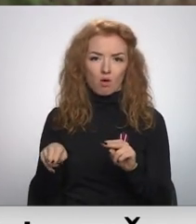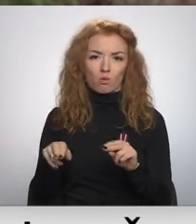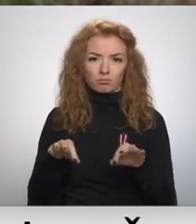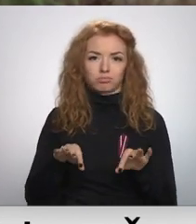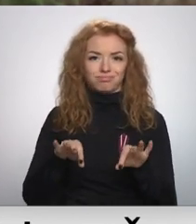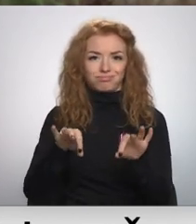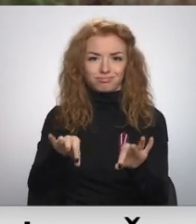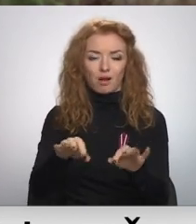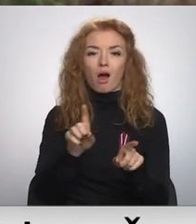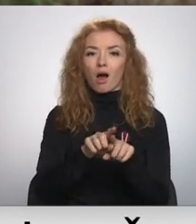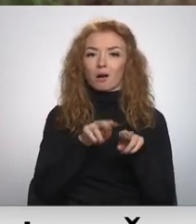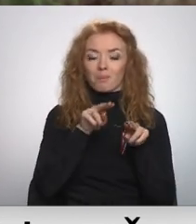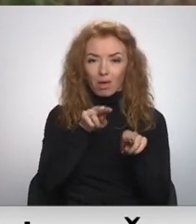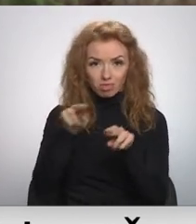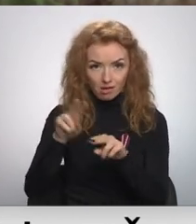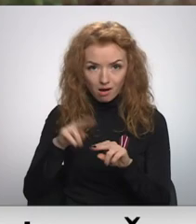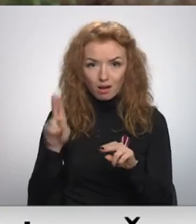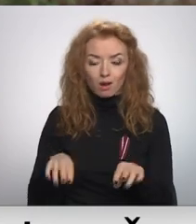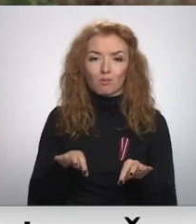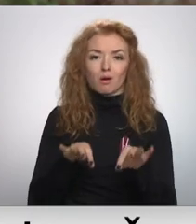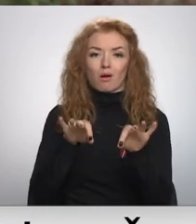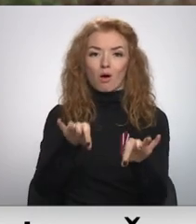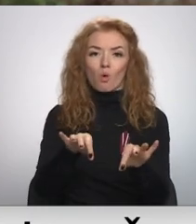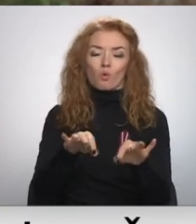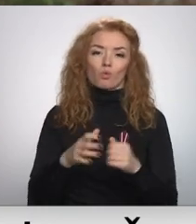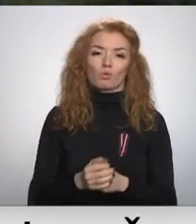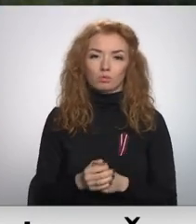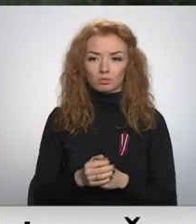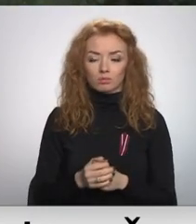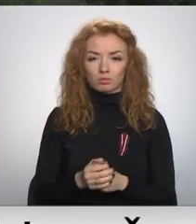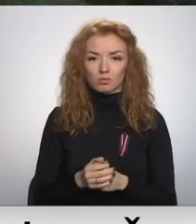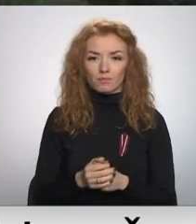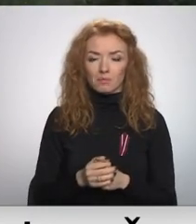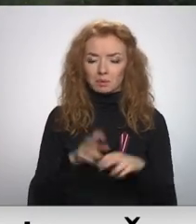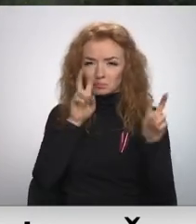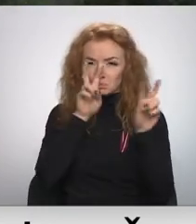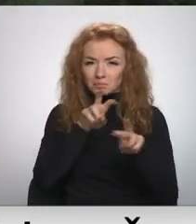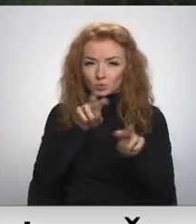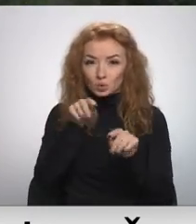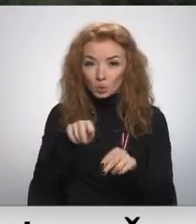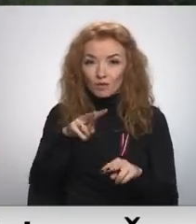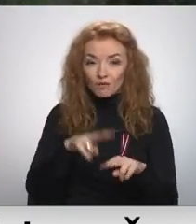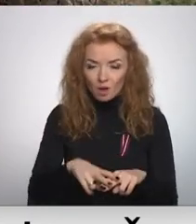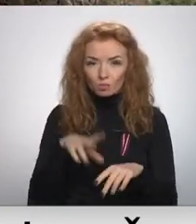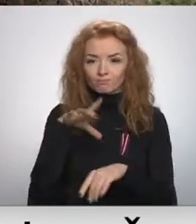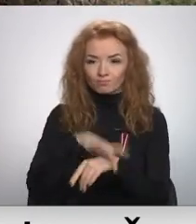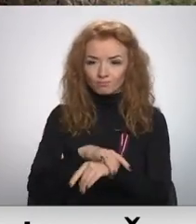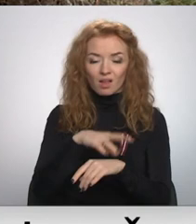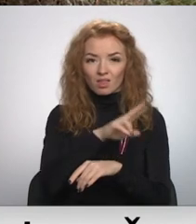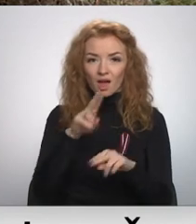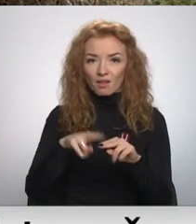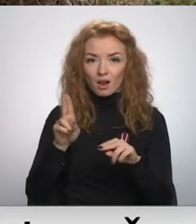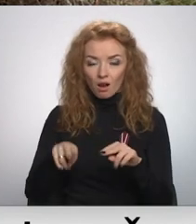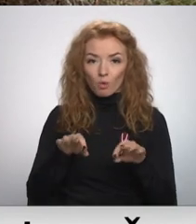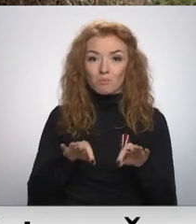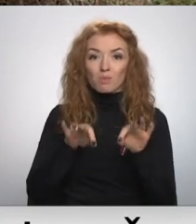ir atļauts medniekiem ībraukt, numedēt uz zierus izvest. Apsekojot notikuma vietu, konstatēts, ka nelikumīgā